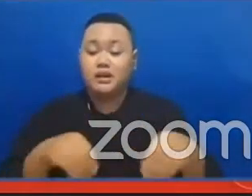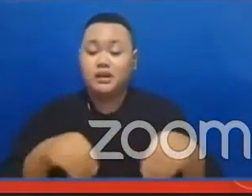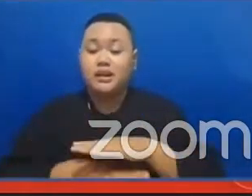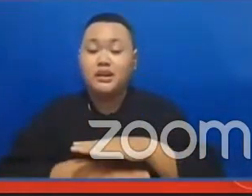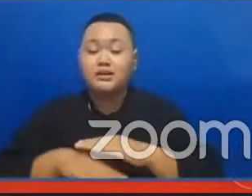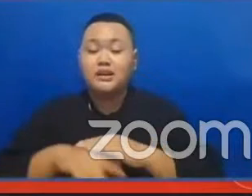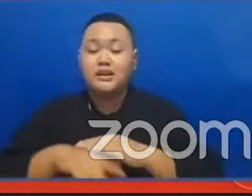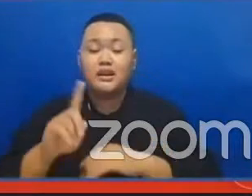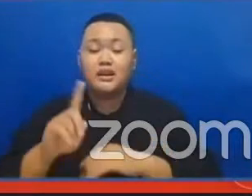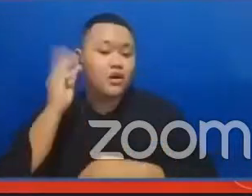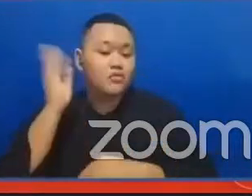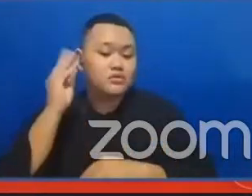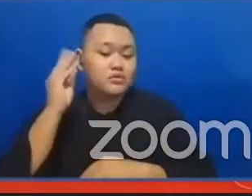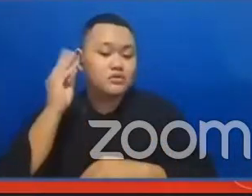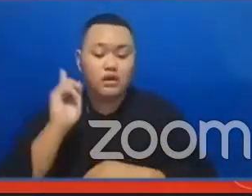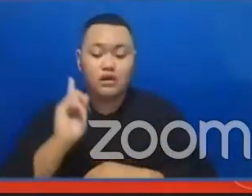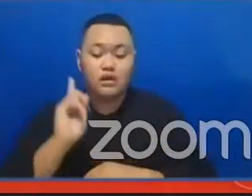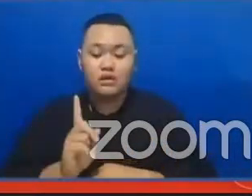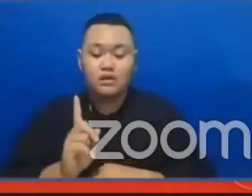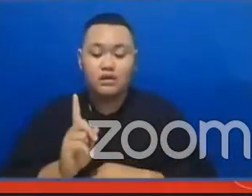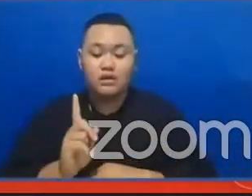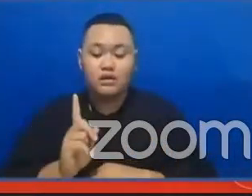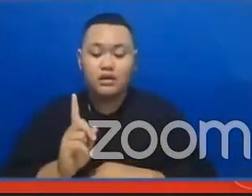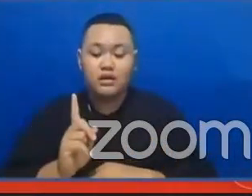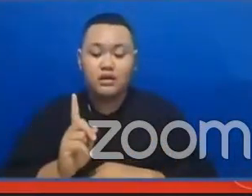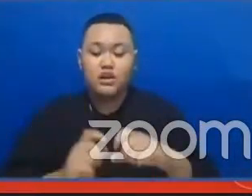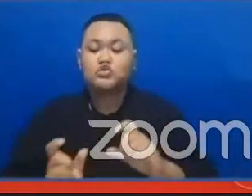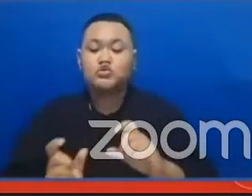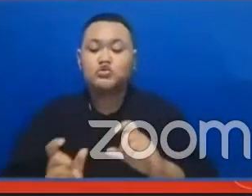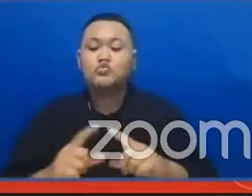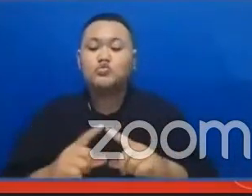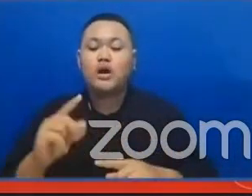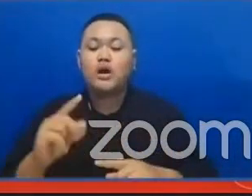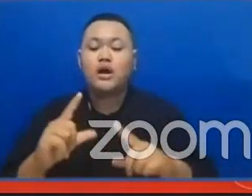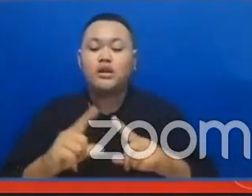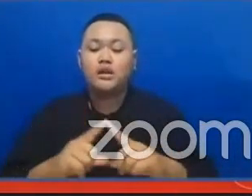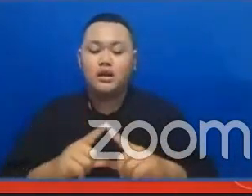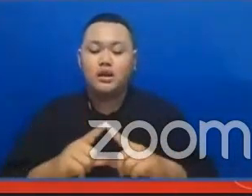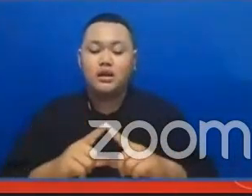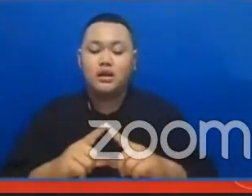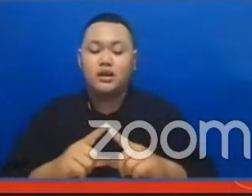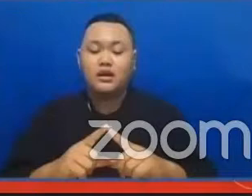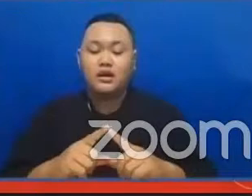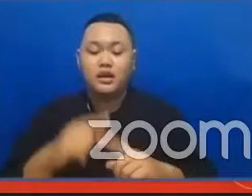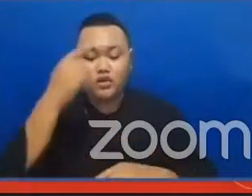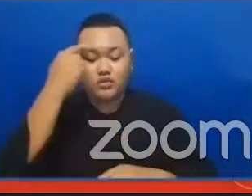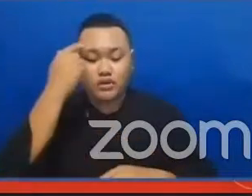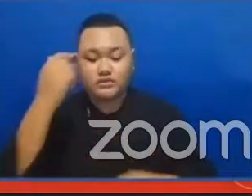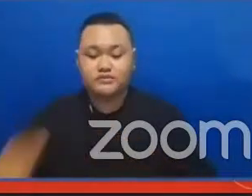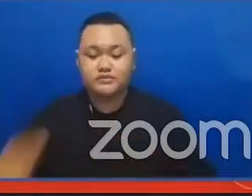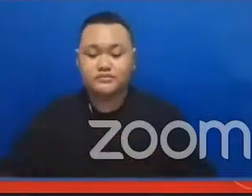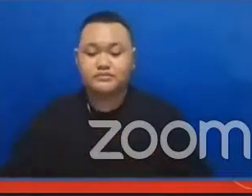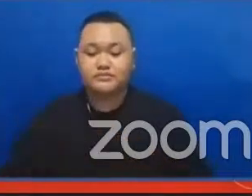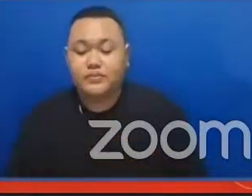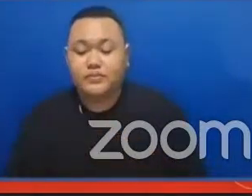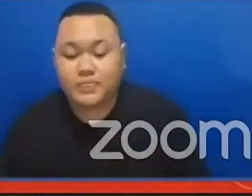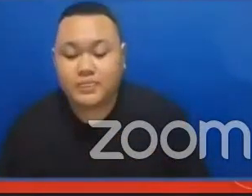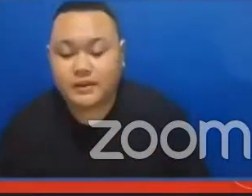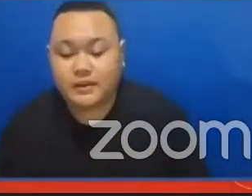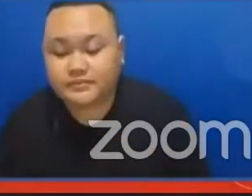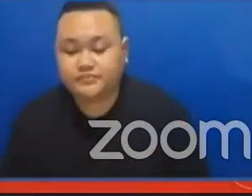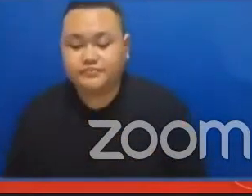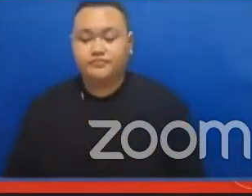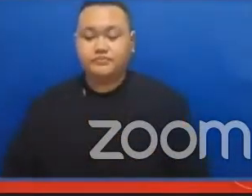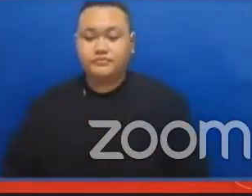adalah audio. Ya. Ada di suara edukasi sama radio edukasi. Kemudian kami punya satu